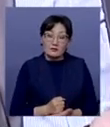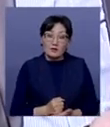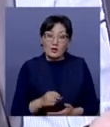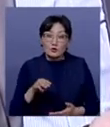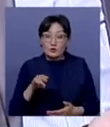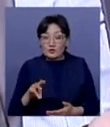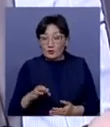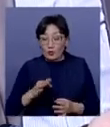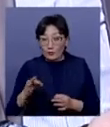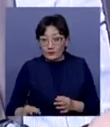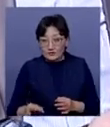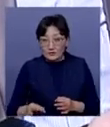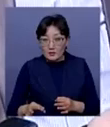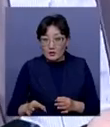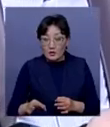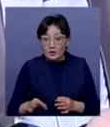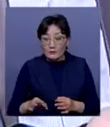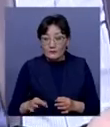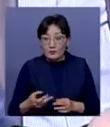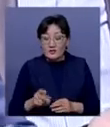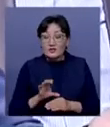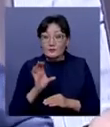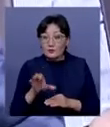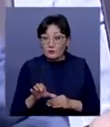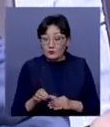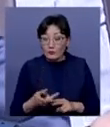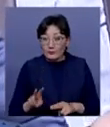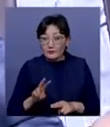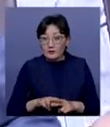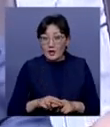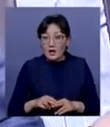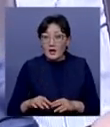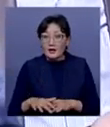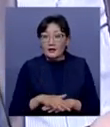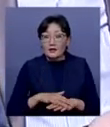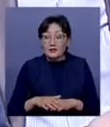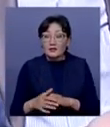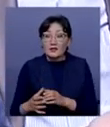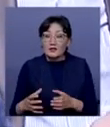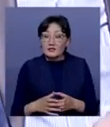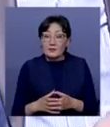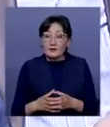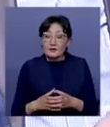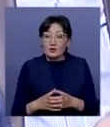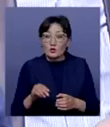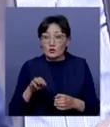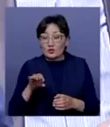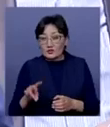Түркістан облысына, осы Алматы қаласынан жіберілгенбіз. Бұл да ассамблеяның осы